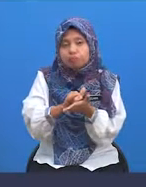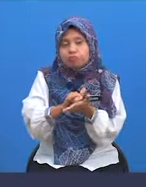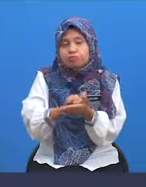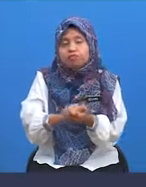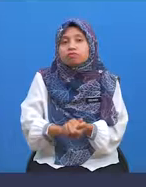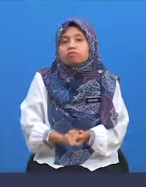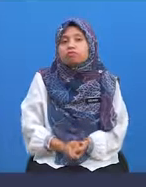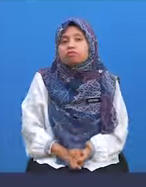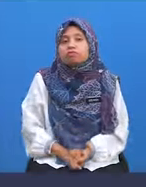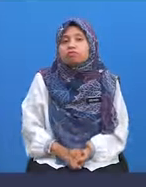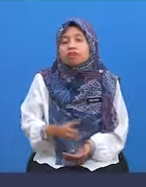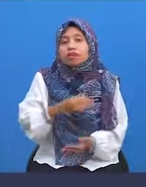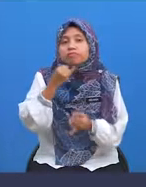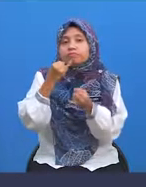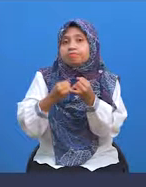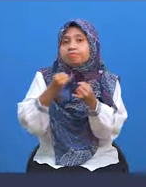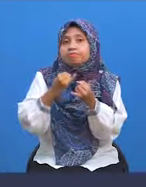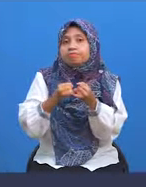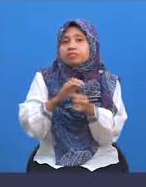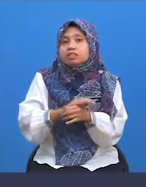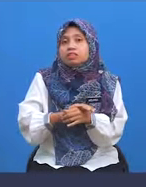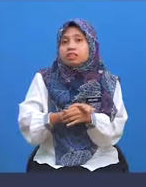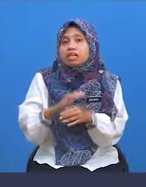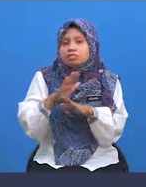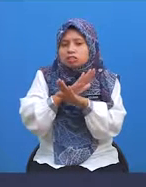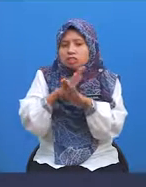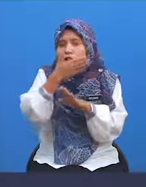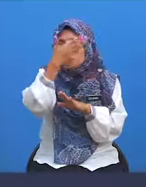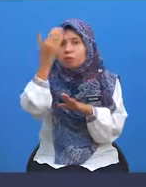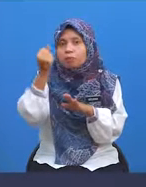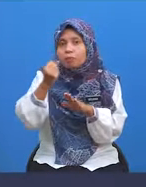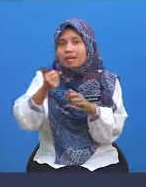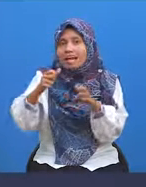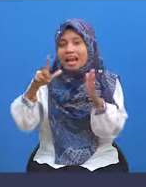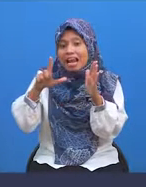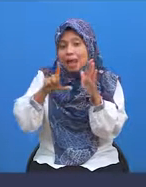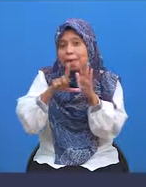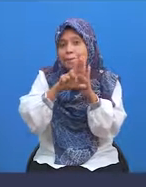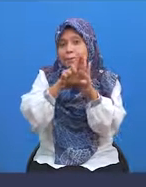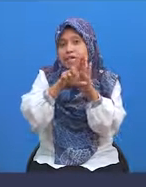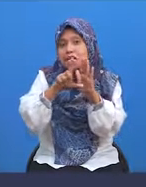Dan akhir sekali, jangan lupa melabel graf yang dilukis.